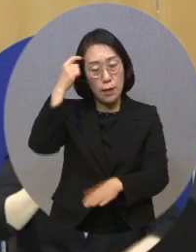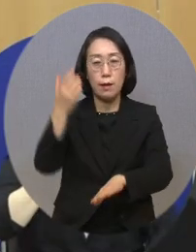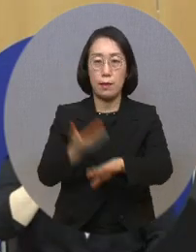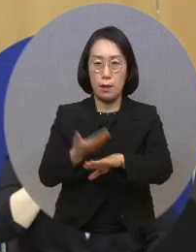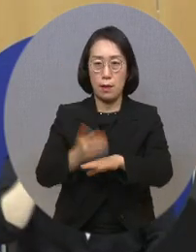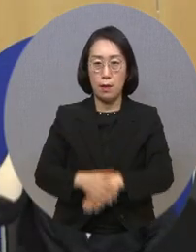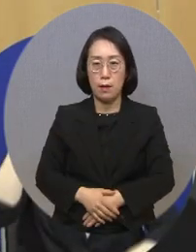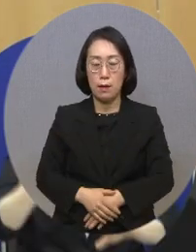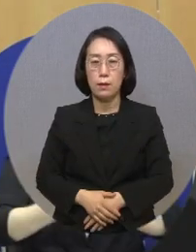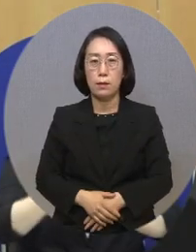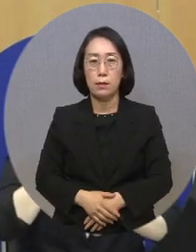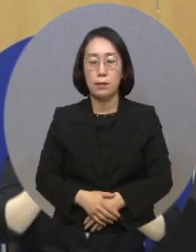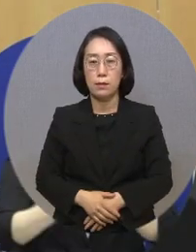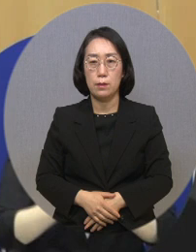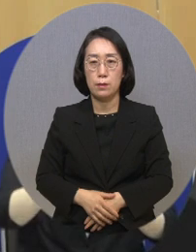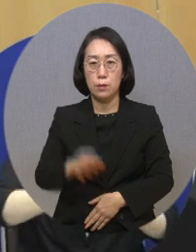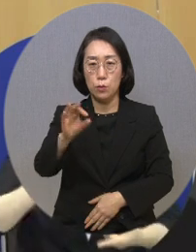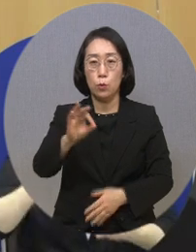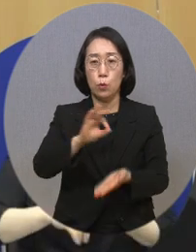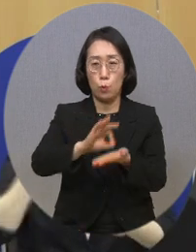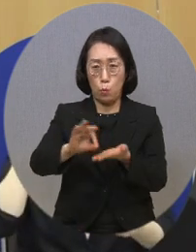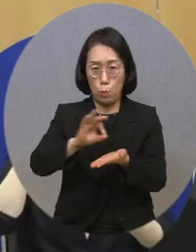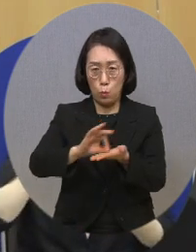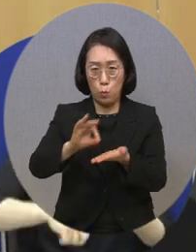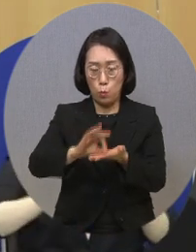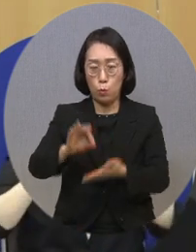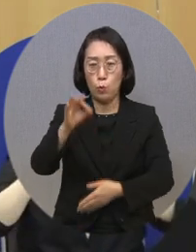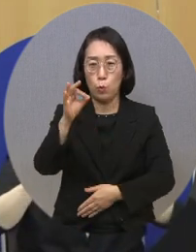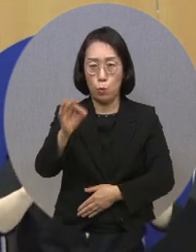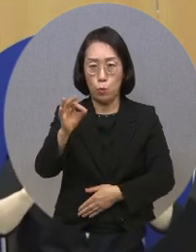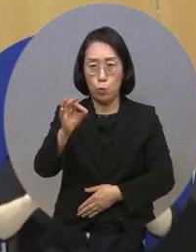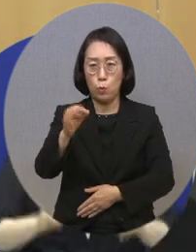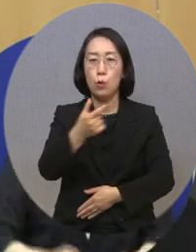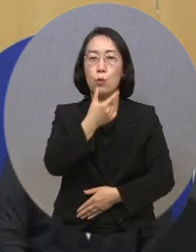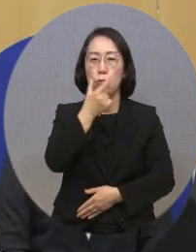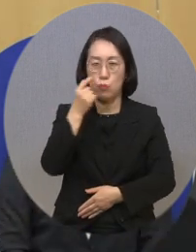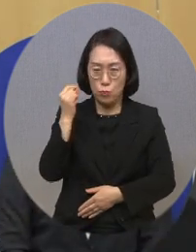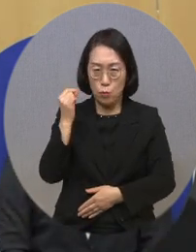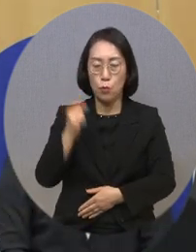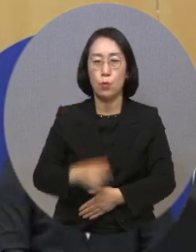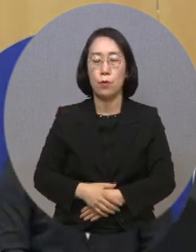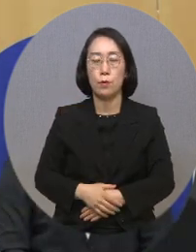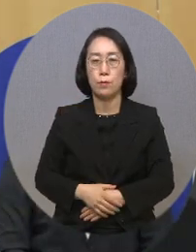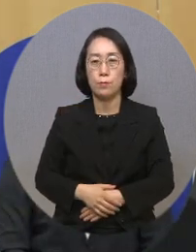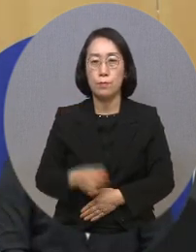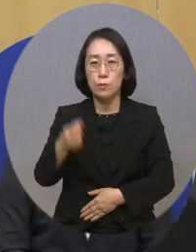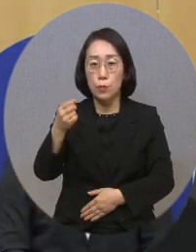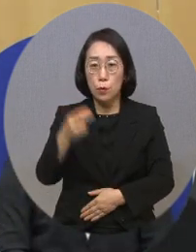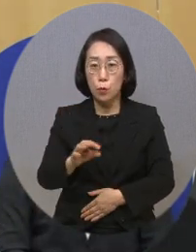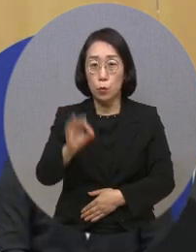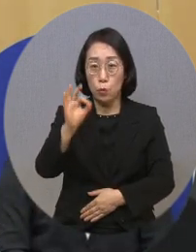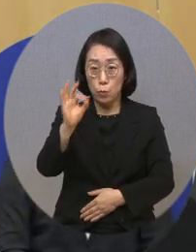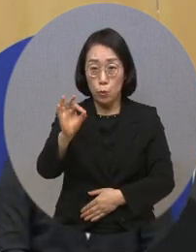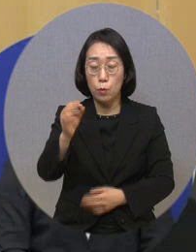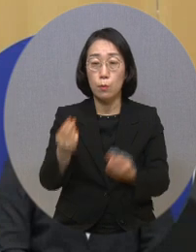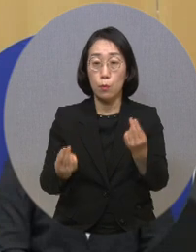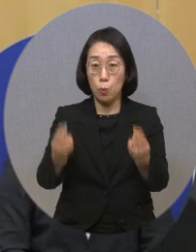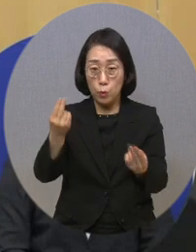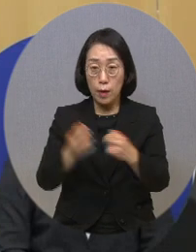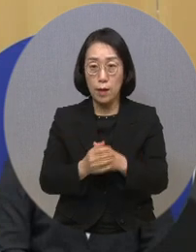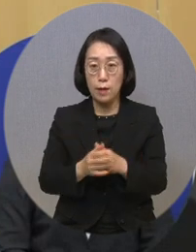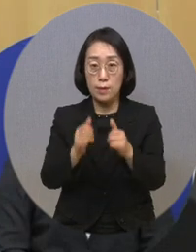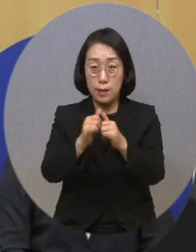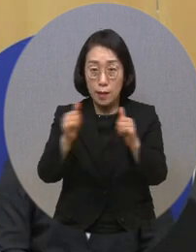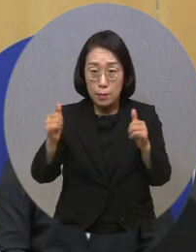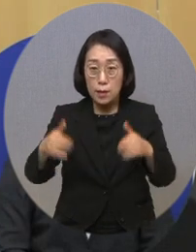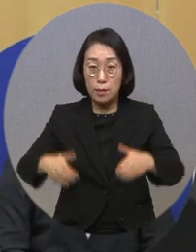그런데 쓸 재정적인 여력이 네. 없다. 예. 또 그런 것보다는 시민들이 필요로